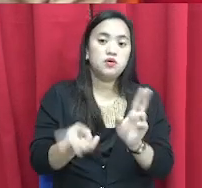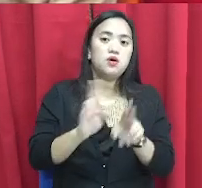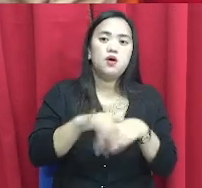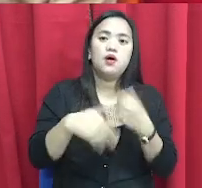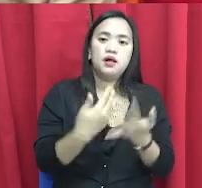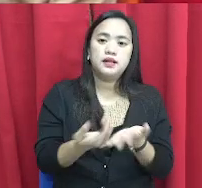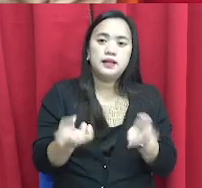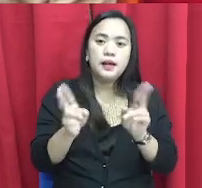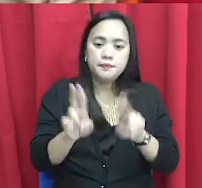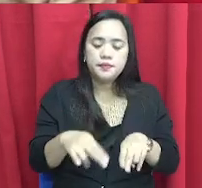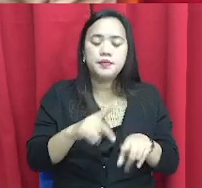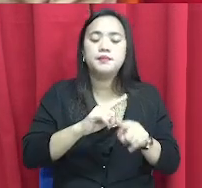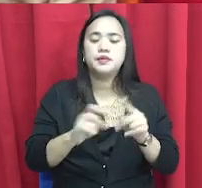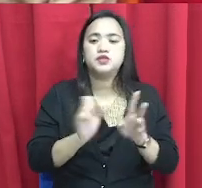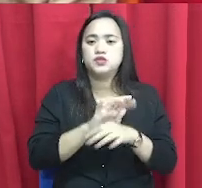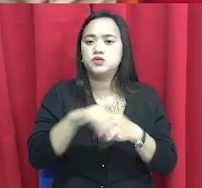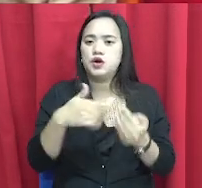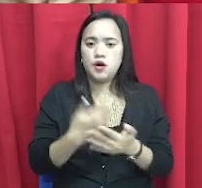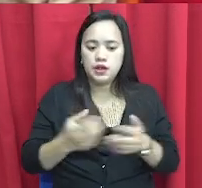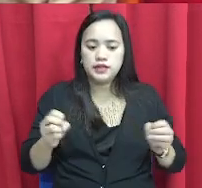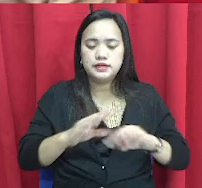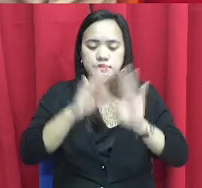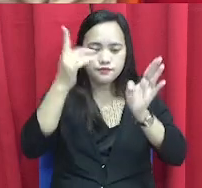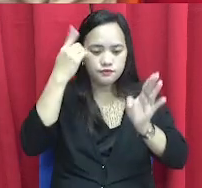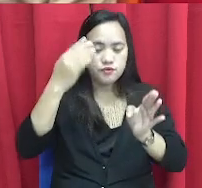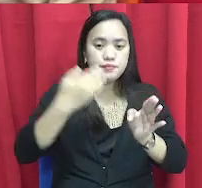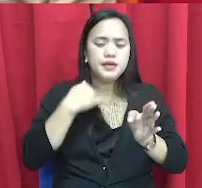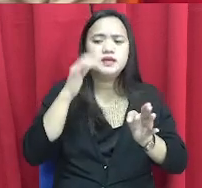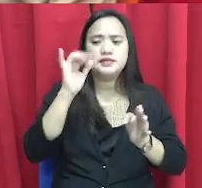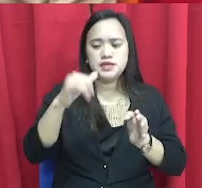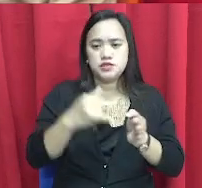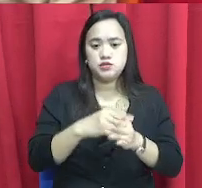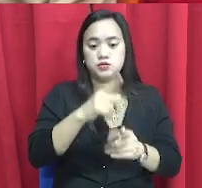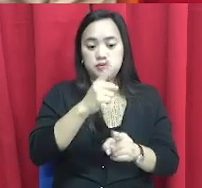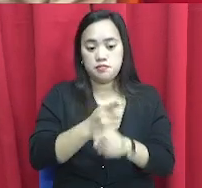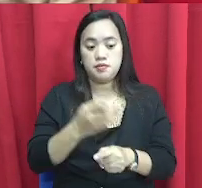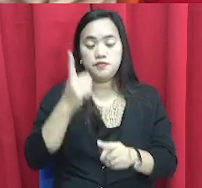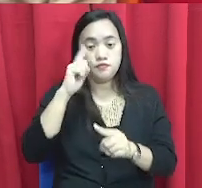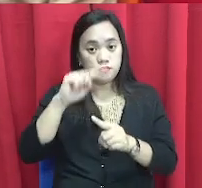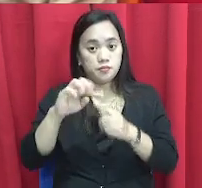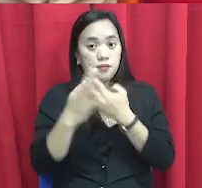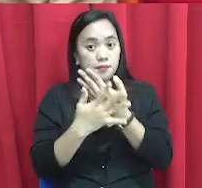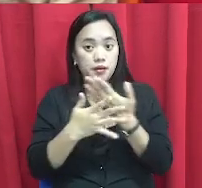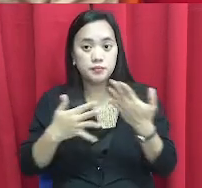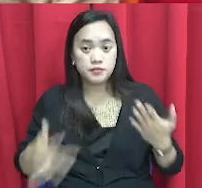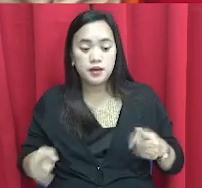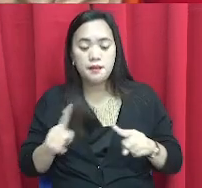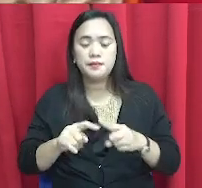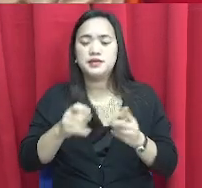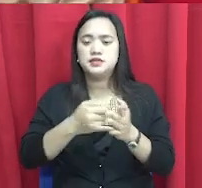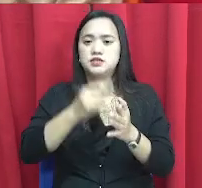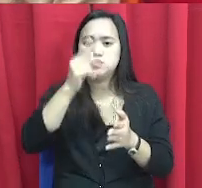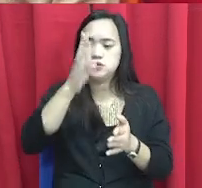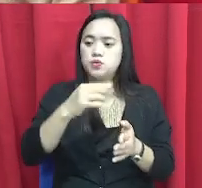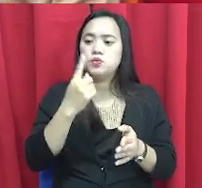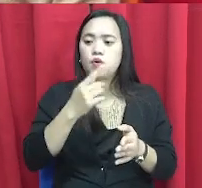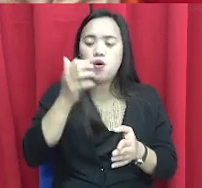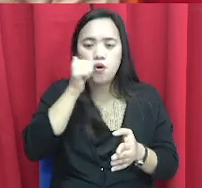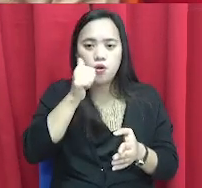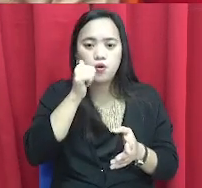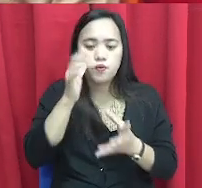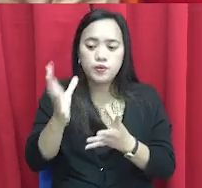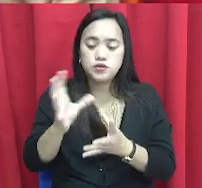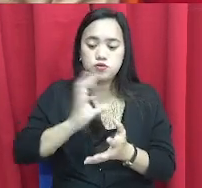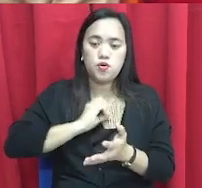maliwanag saakin hindi ko Hindi akin yan maaring anak ko yan biologically pero ang Diyos ang nagmamay-ari diyan kaya i-offer